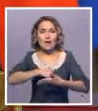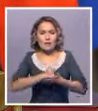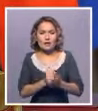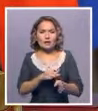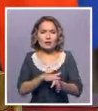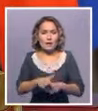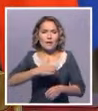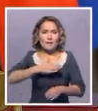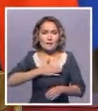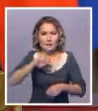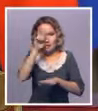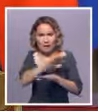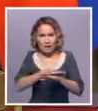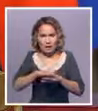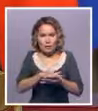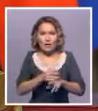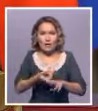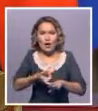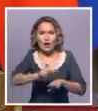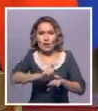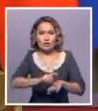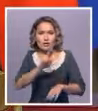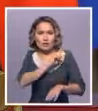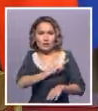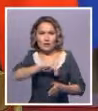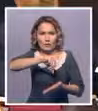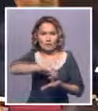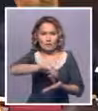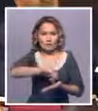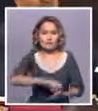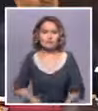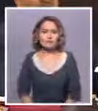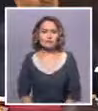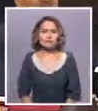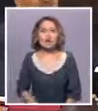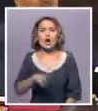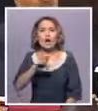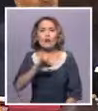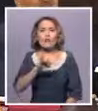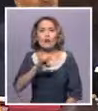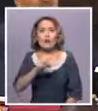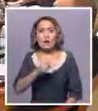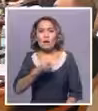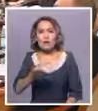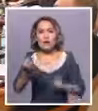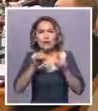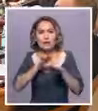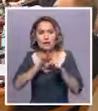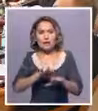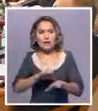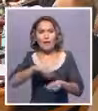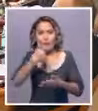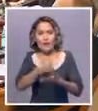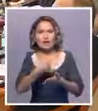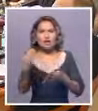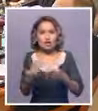асыру біздің елдер арасындағы интеграцияның тереңдей түсуіне ықпал етпек. Енді Бурабай кеңесінің басты жаңалығы, алдымен шағын құрамда